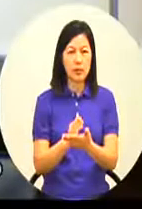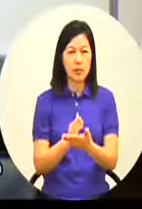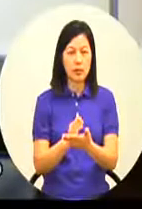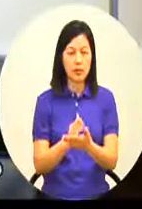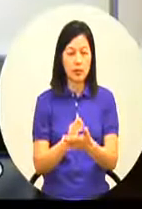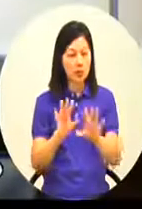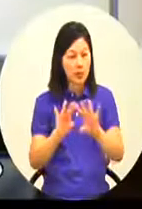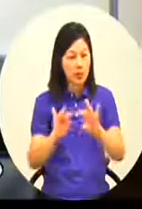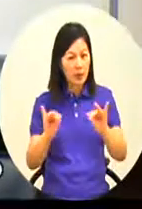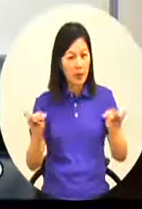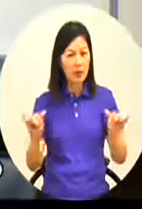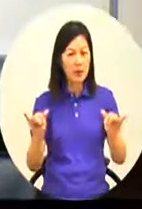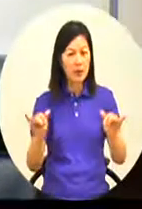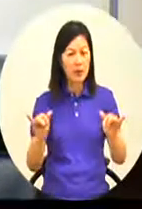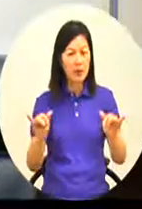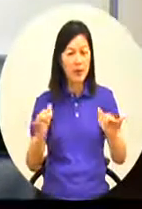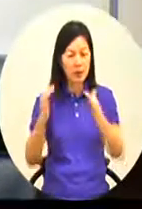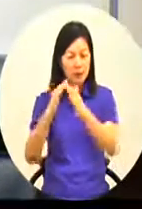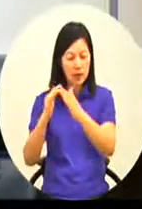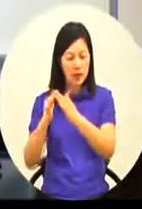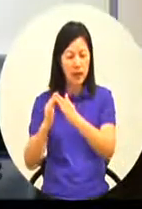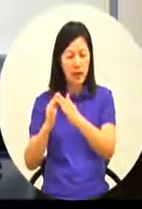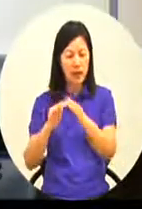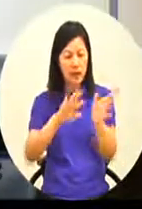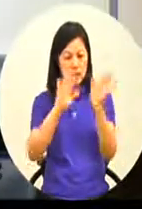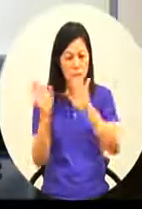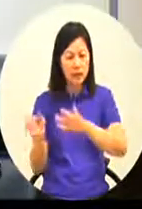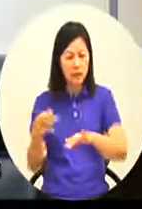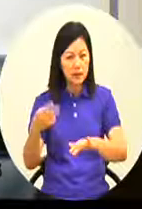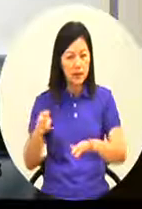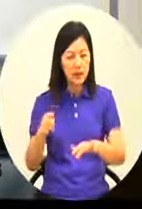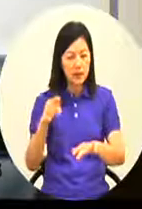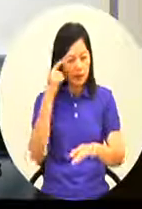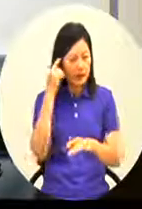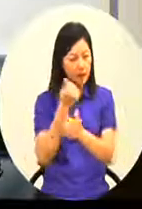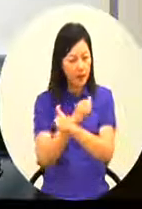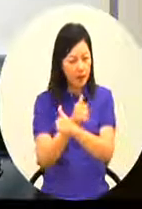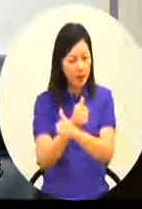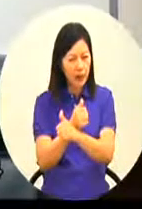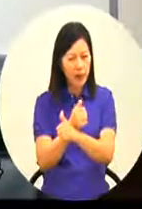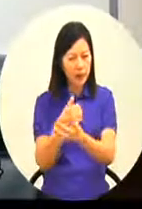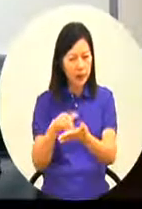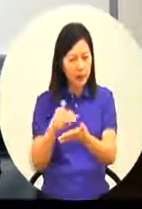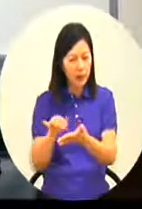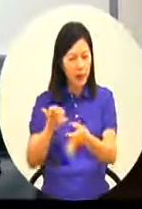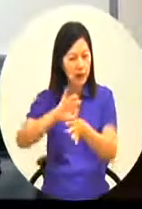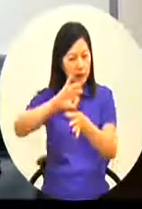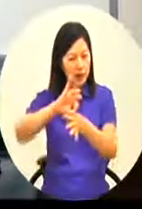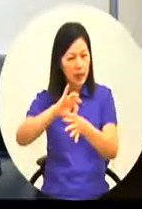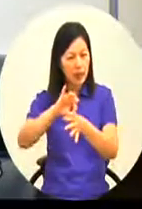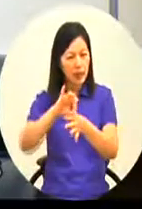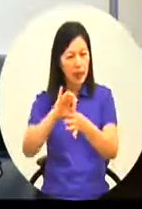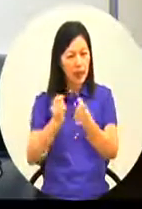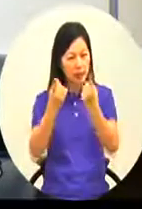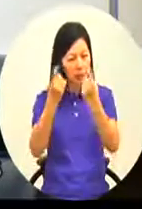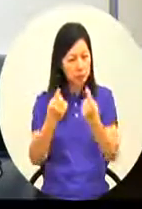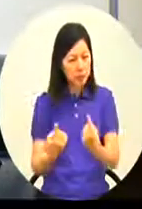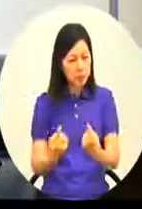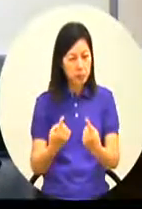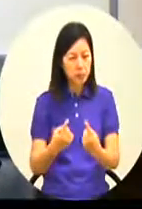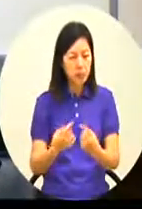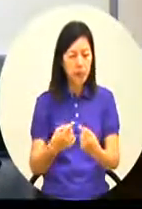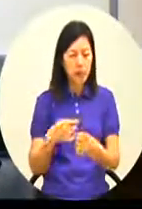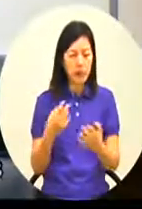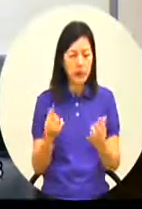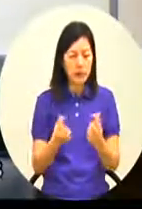土地房地产的一个状态，然后呢再来去做考量。那在这个状况之下，明年后年是